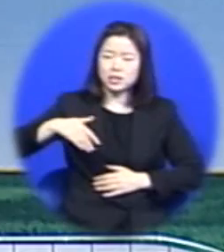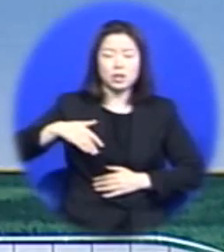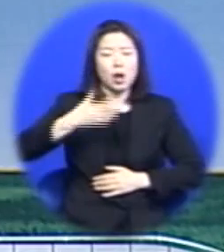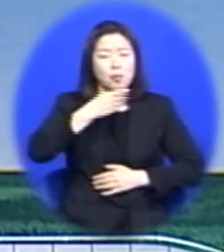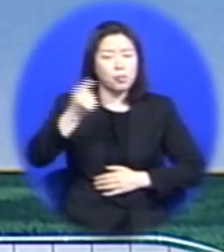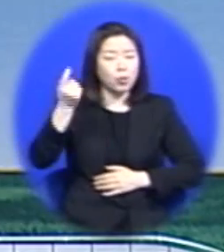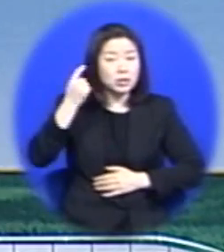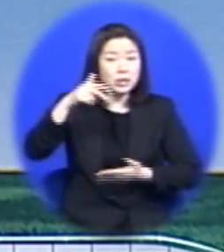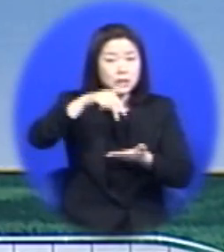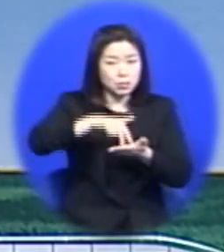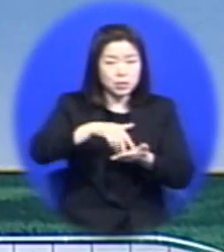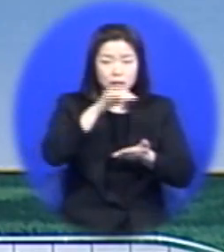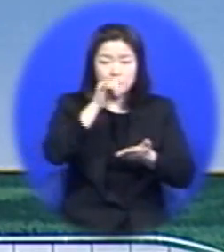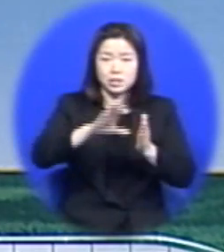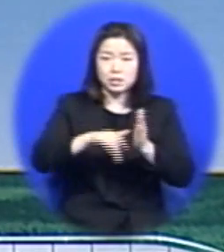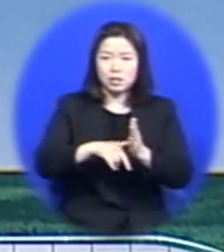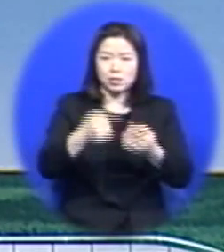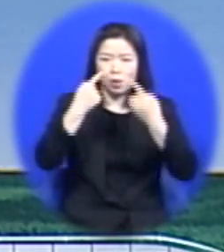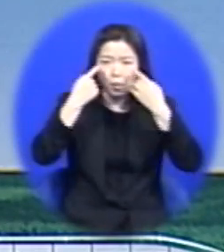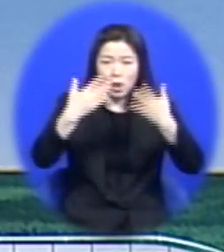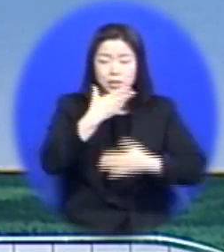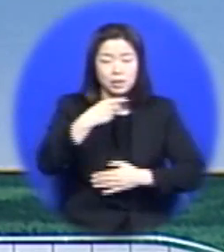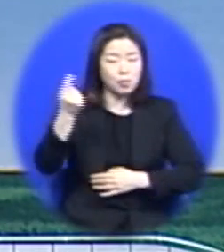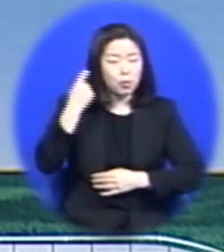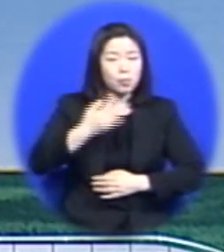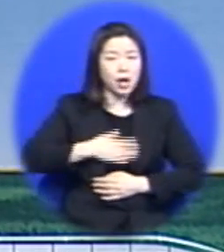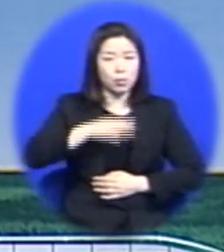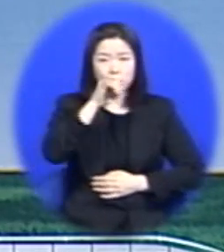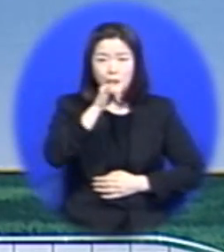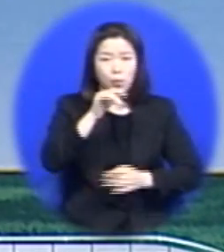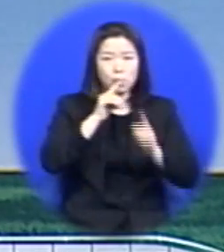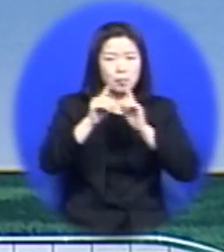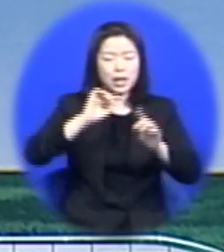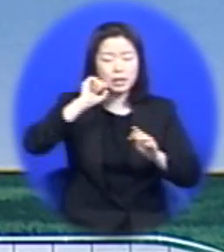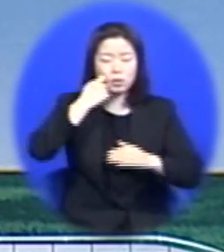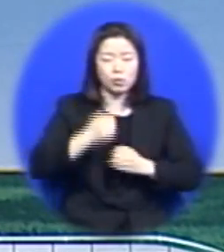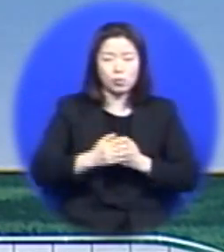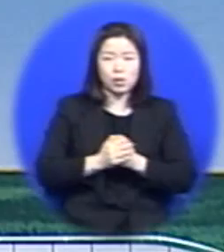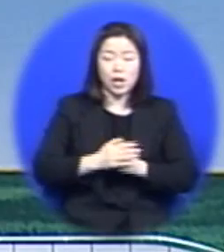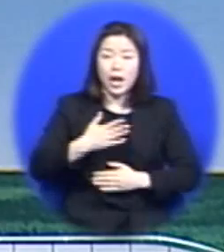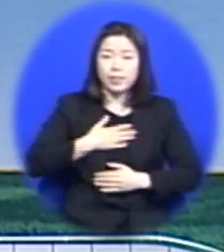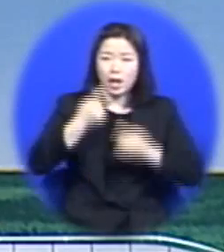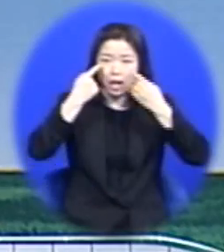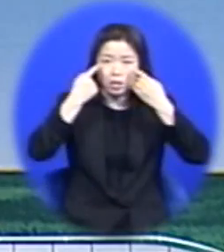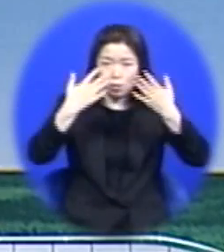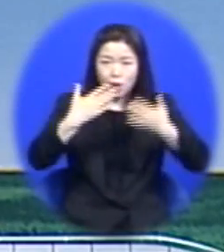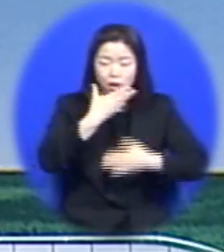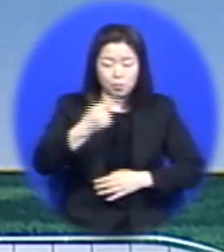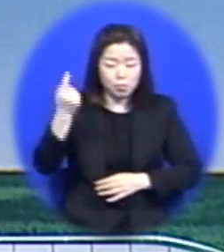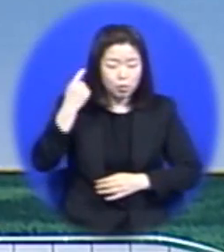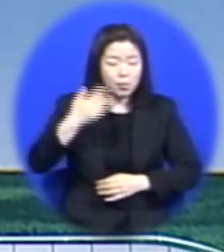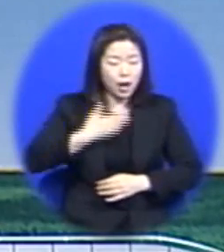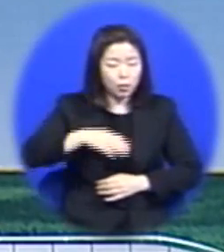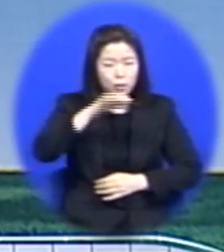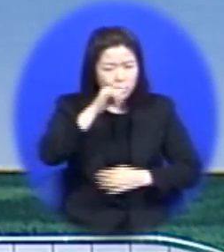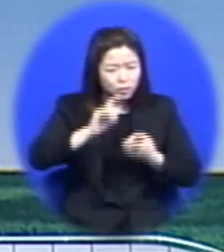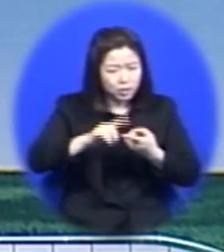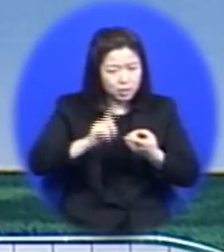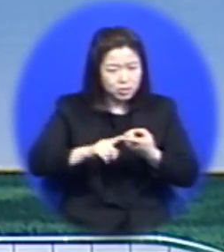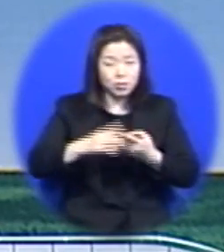입장에 있을 때는 정확한 복음을 알고 있다고 말할 수 없어요. 내가 정확한 복음을 알고 있는지 어떤지는